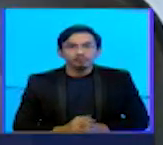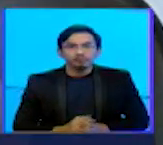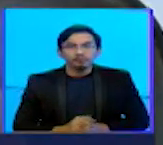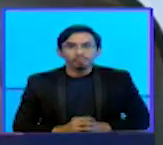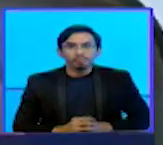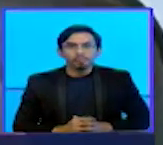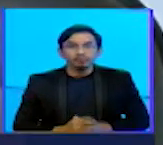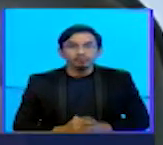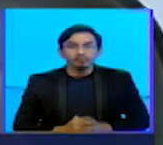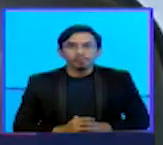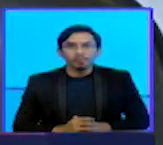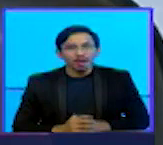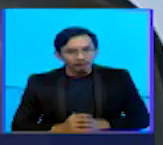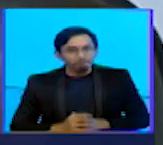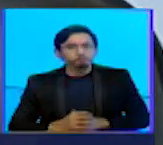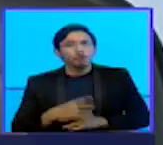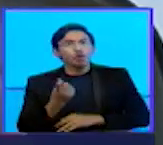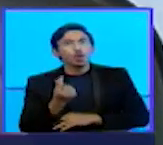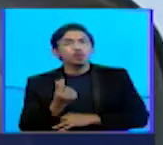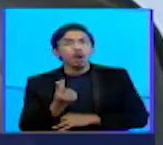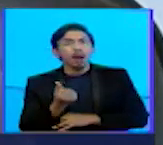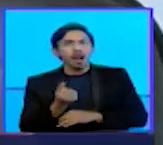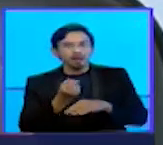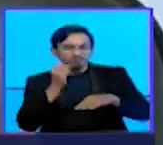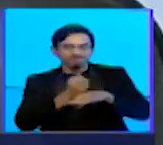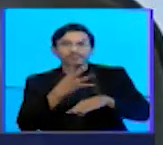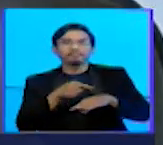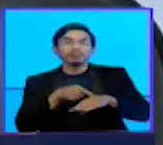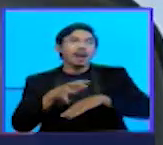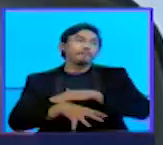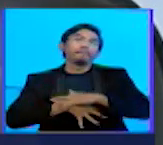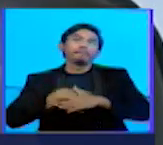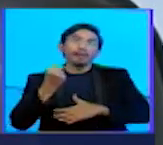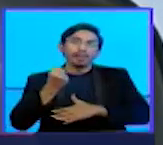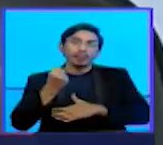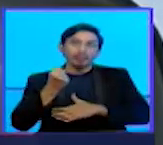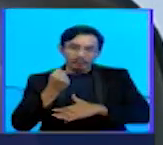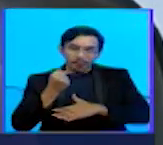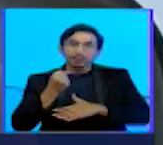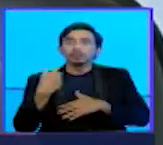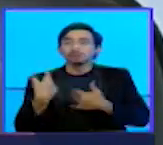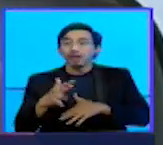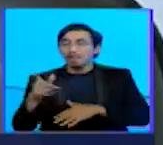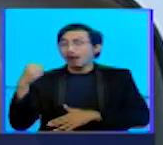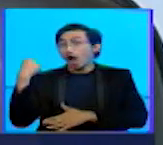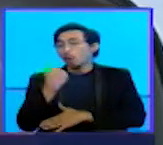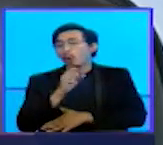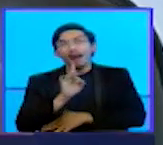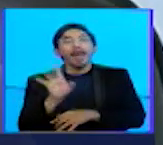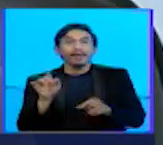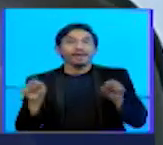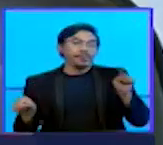berbeda. Yang kemarin lebih muda dan sekarang mungkin lebih tua paling sekarang dari yang kemarin. Dari ciri-ciri yang